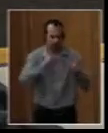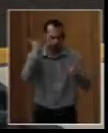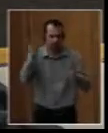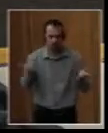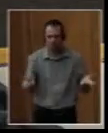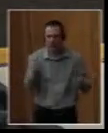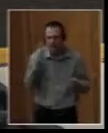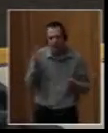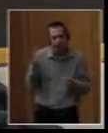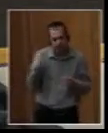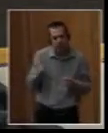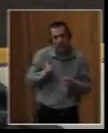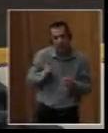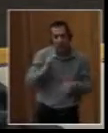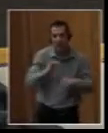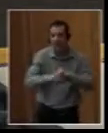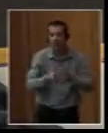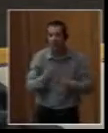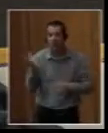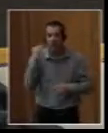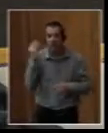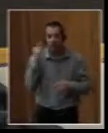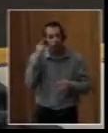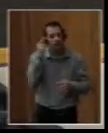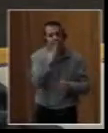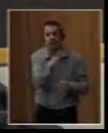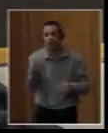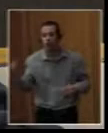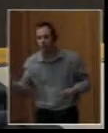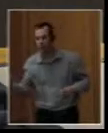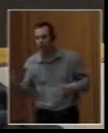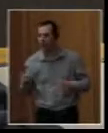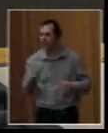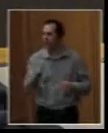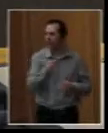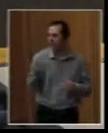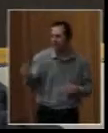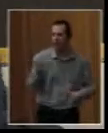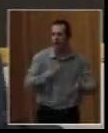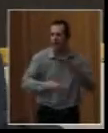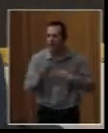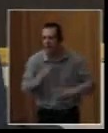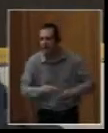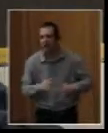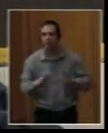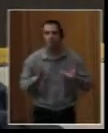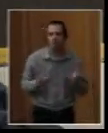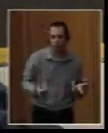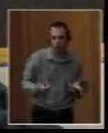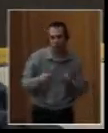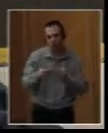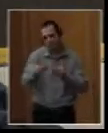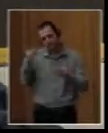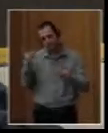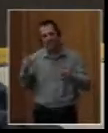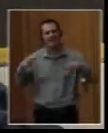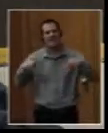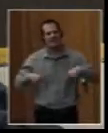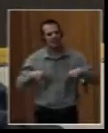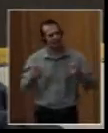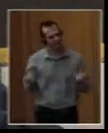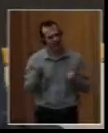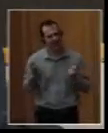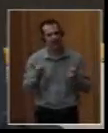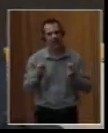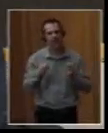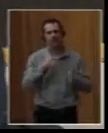αλλά και την εφαρμογή αυτής της πολιτικής για την αναπηρία, όπως έχουν εκφραστεί και στις προγραμματικές δηλώσεις της κυβέρνησης